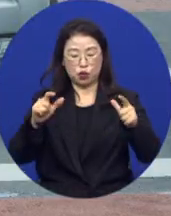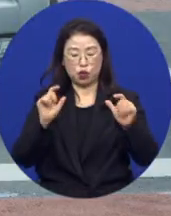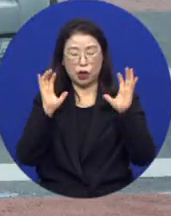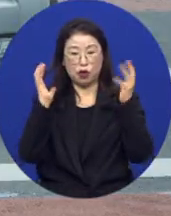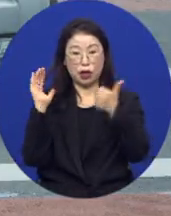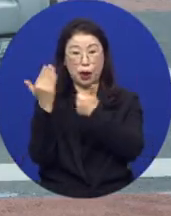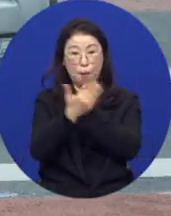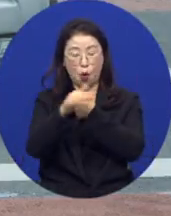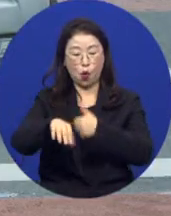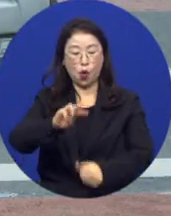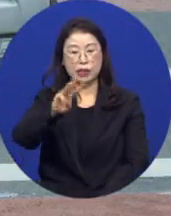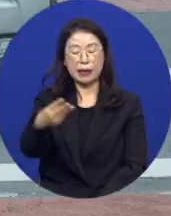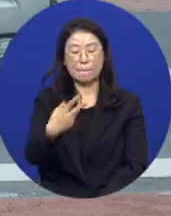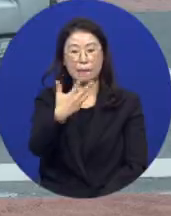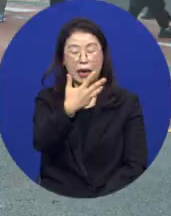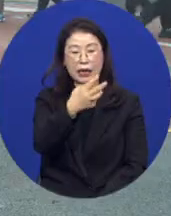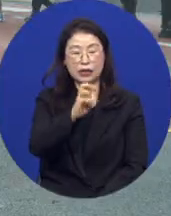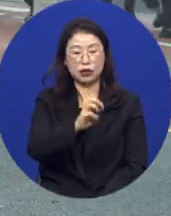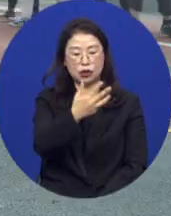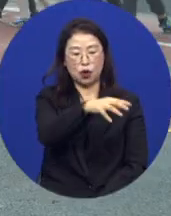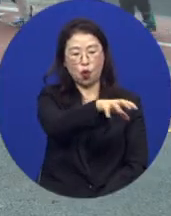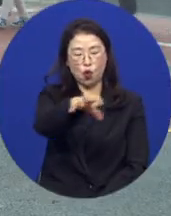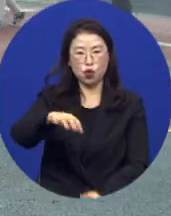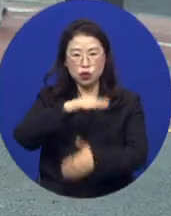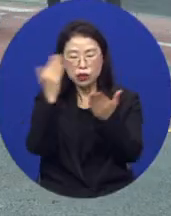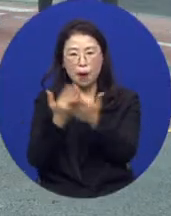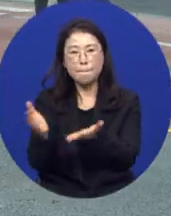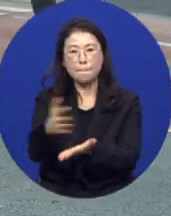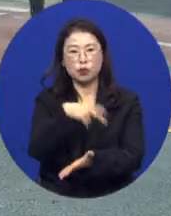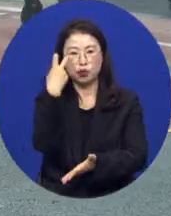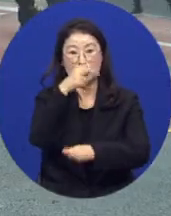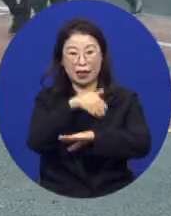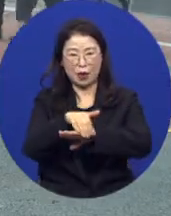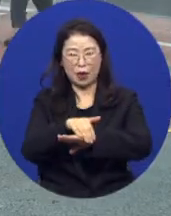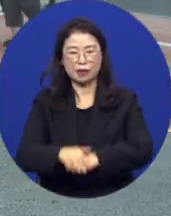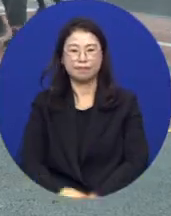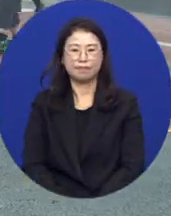어린이 보호구역 338곳을 전수조사할 계획입니다.